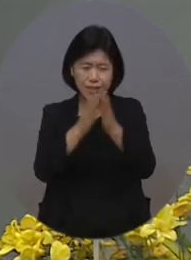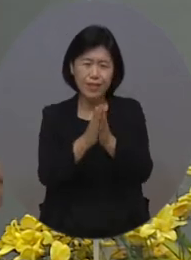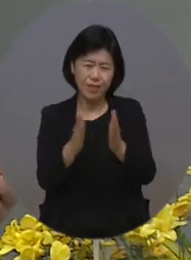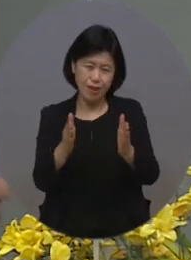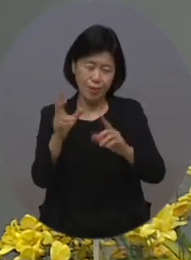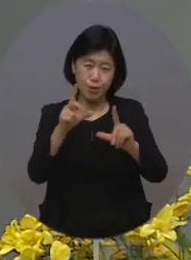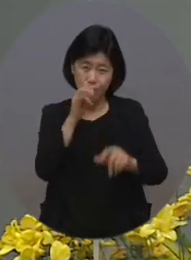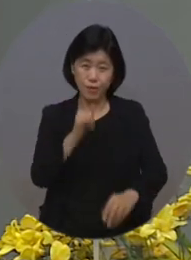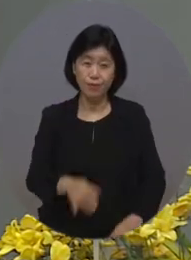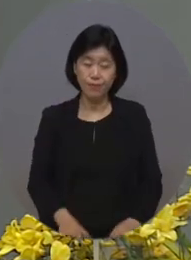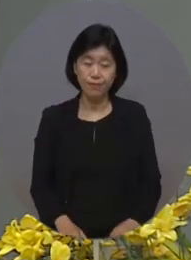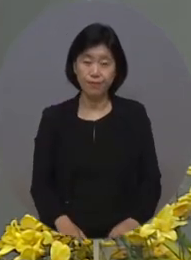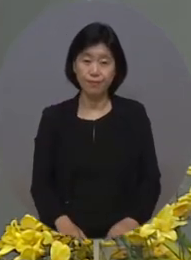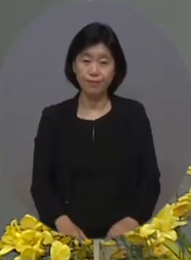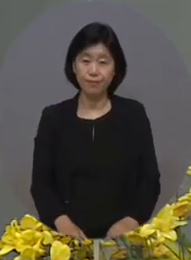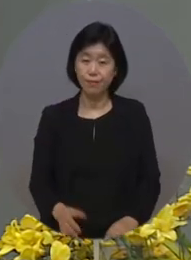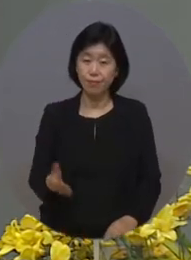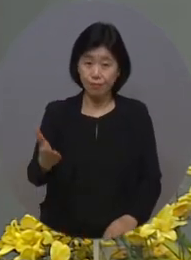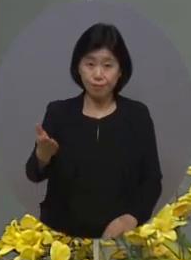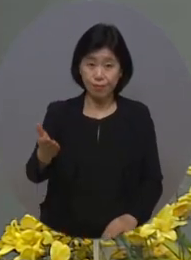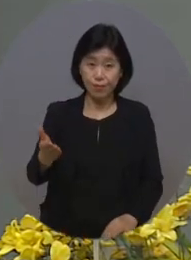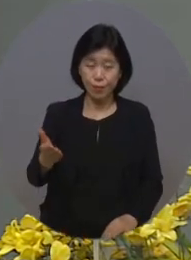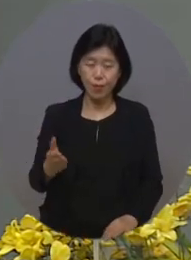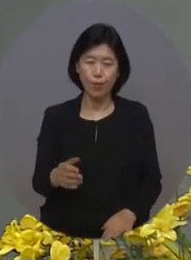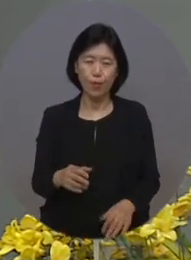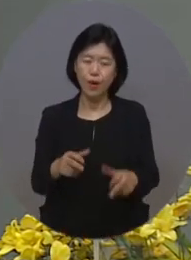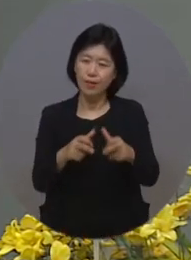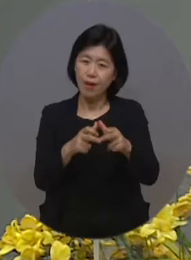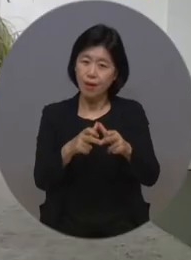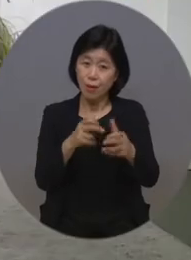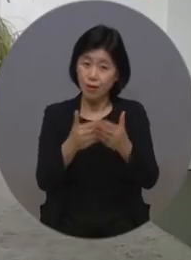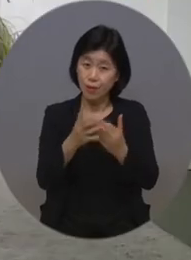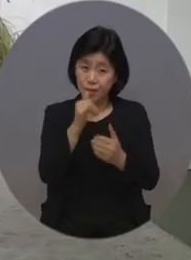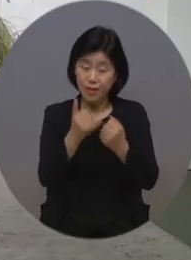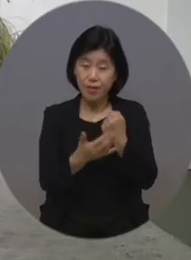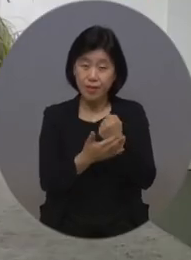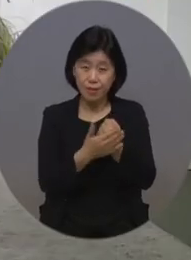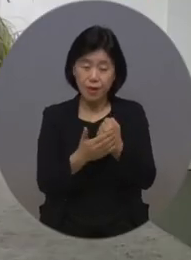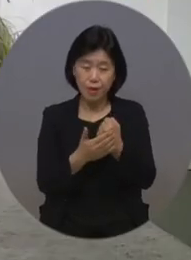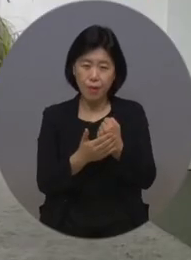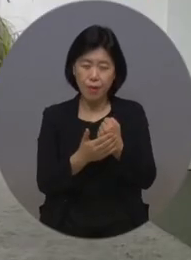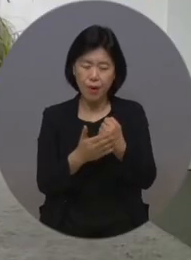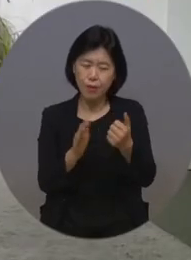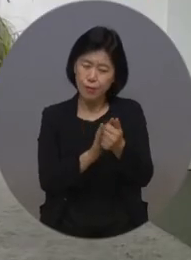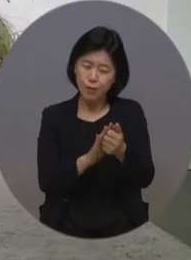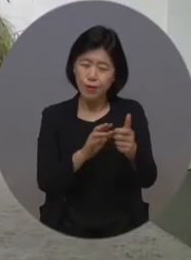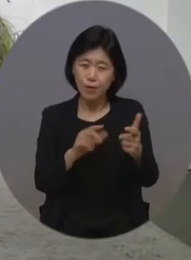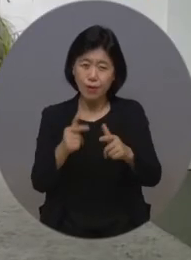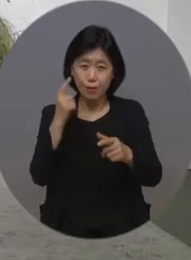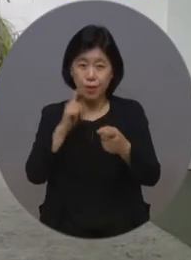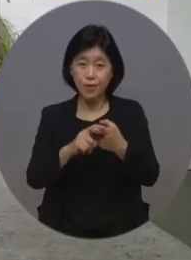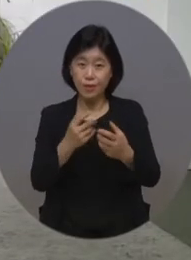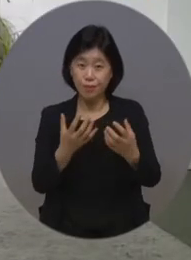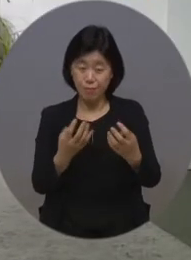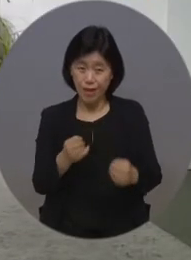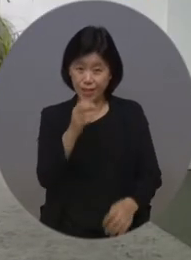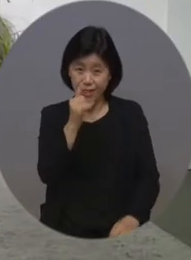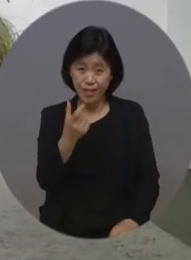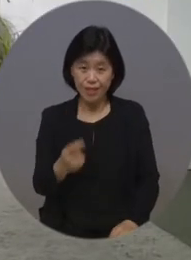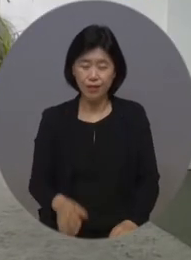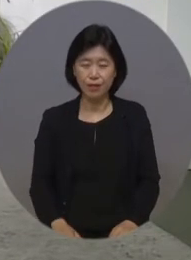이런 서비스 부분 관심이 많으실 것 같아요 그래서 상 애인이 으 아 나는 아니야 라는 게 아니라